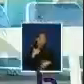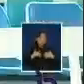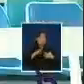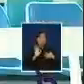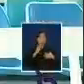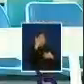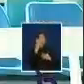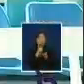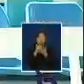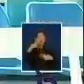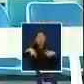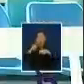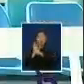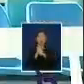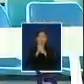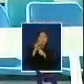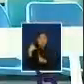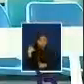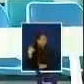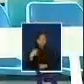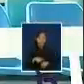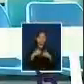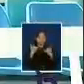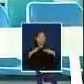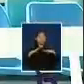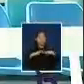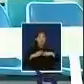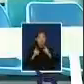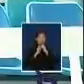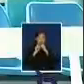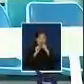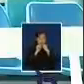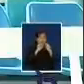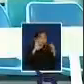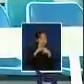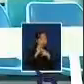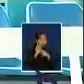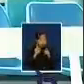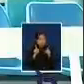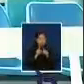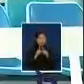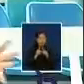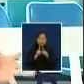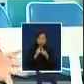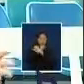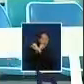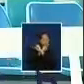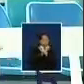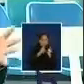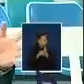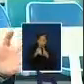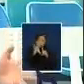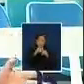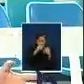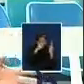ราจะขอพักกันสักครู่นึงก่อนนะครับในช่วงต่อไปมาคุยกับทั้ง3ท่านกันต่อนะครับถึงความพยายามในการที่จะป้องกันการระบาดจ